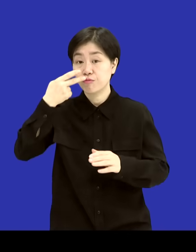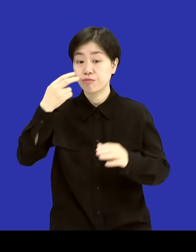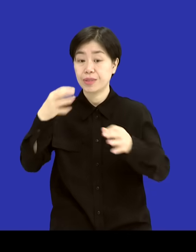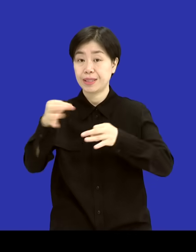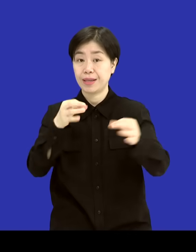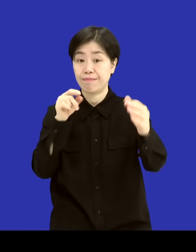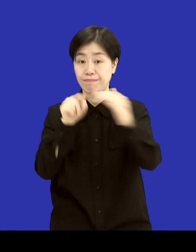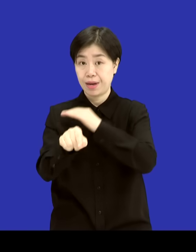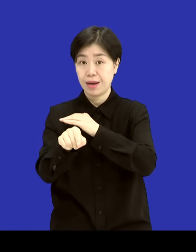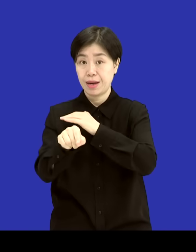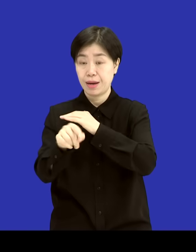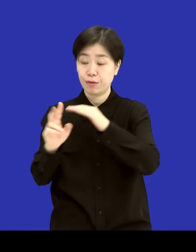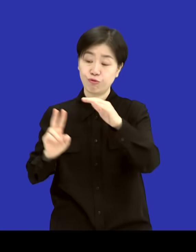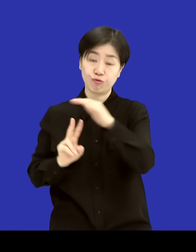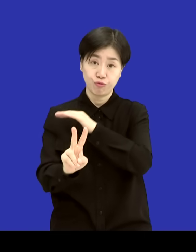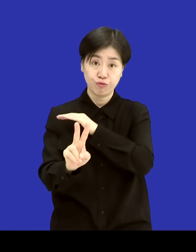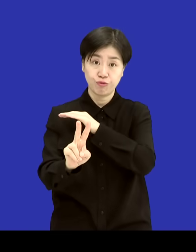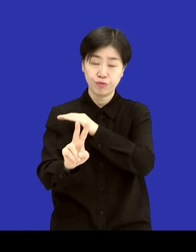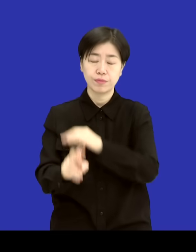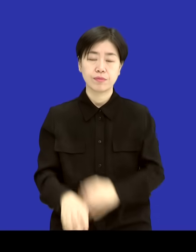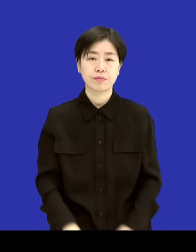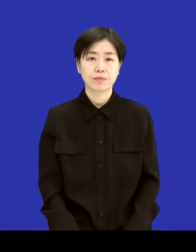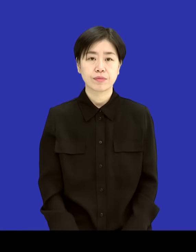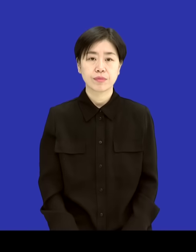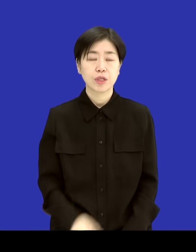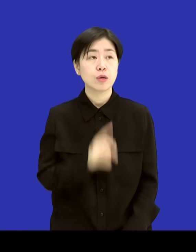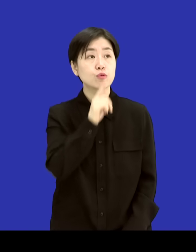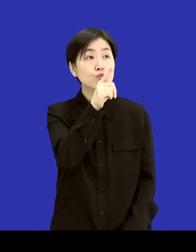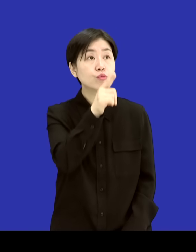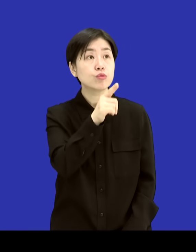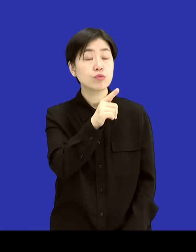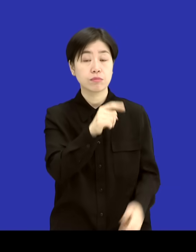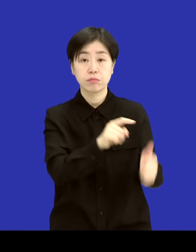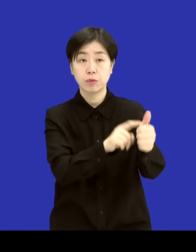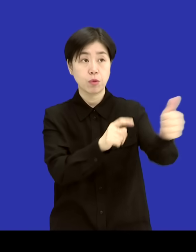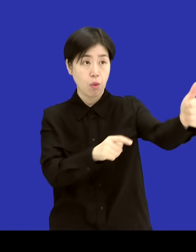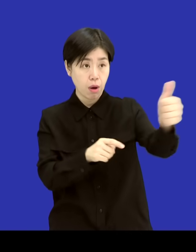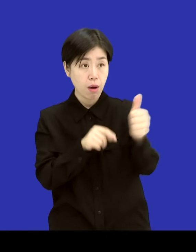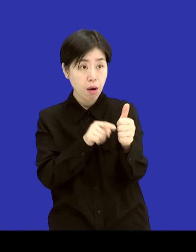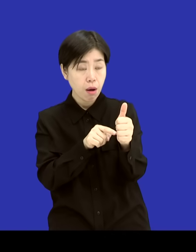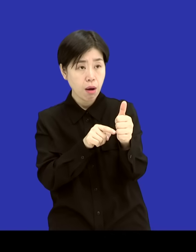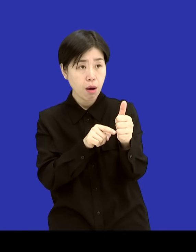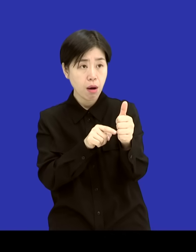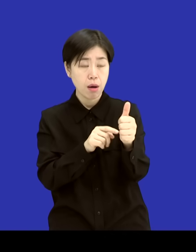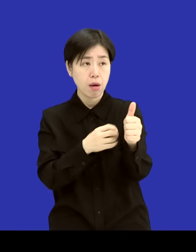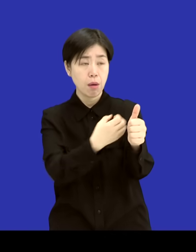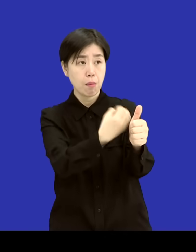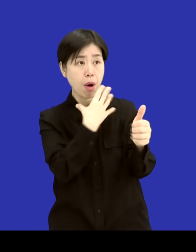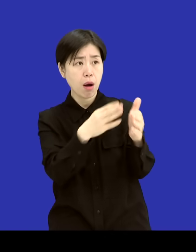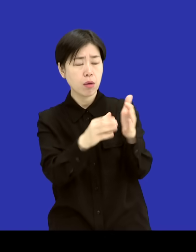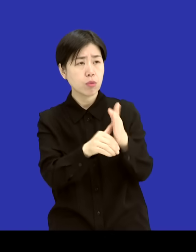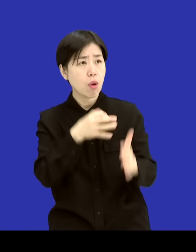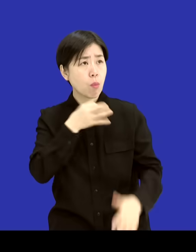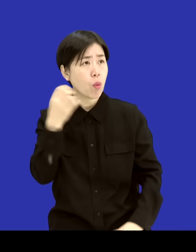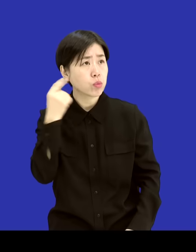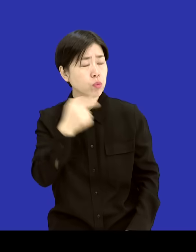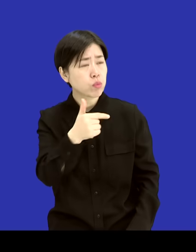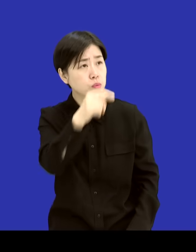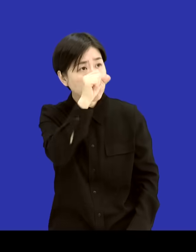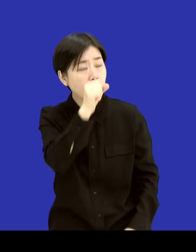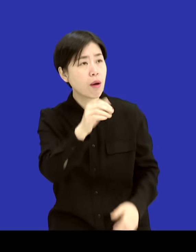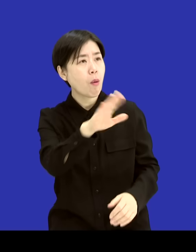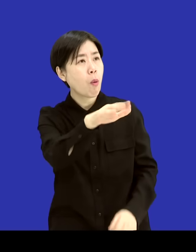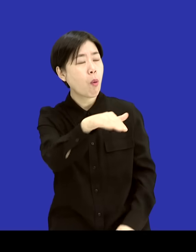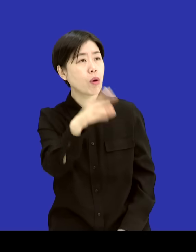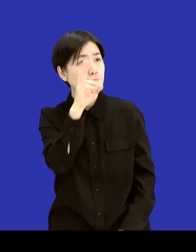네, 네. 근데 서빙하시는 분이 목소리가 너무 좋아서 예. 혹시 성악 하시냐고 네. 그랬더니